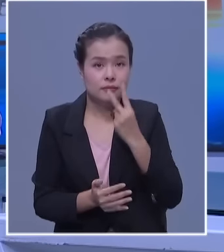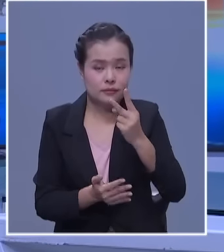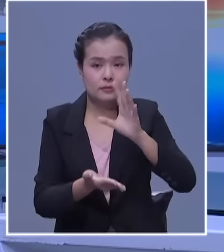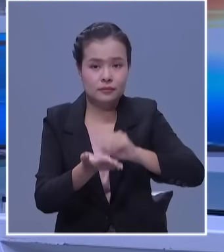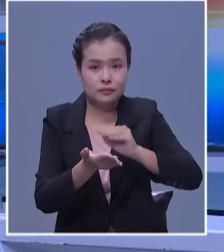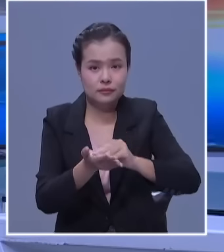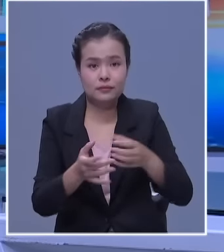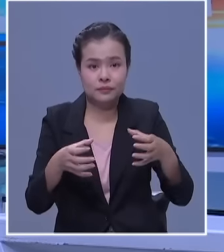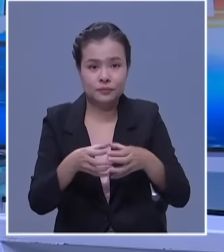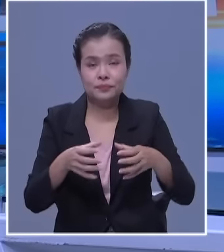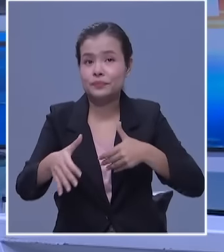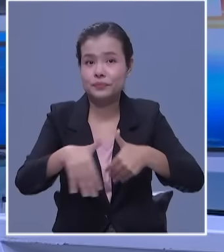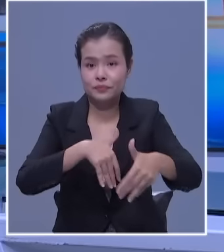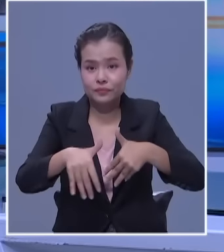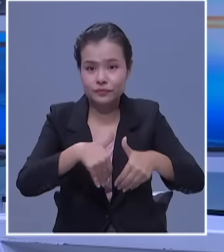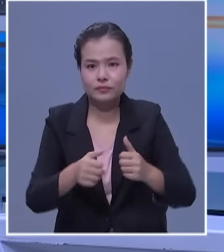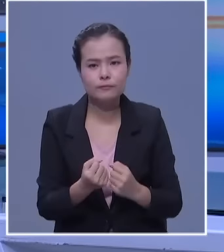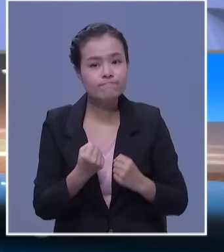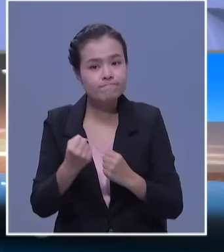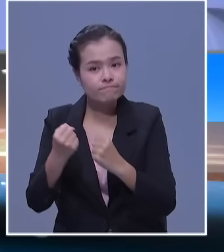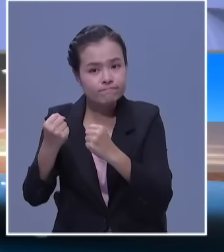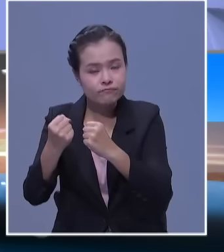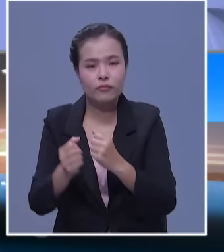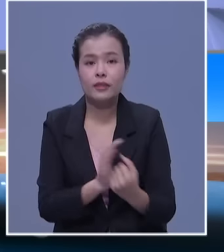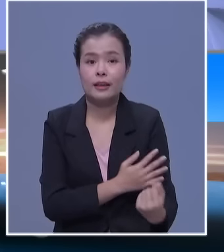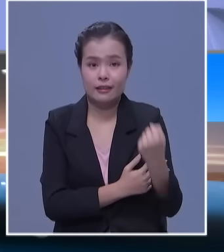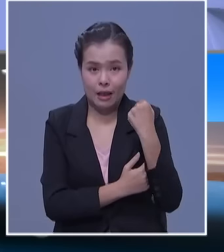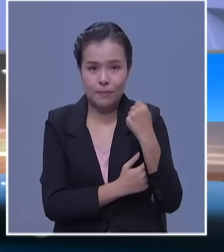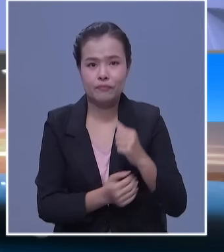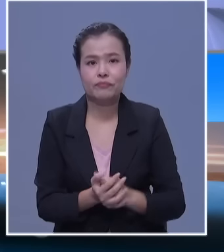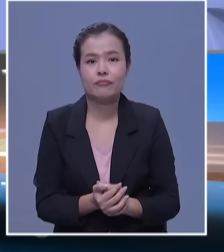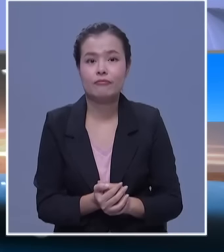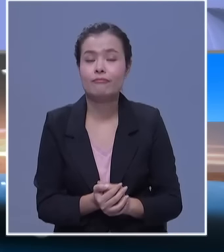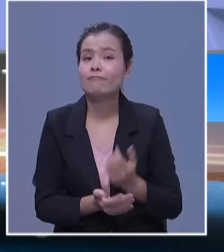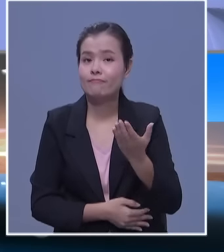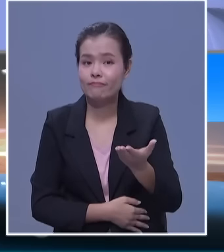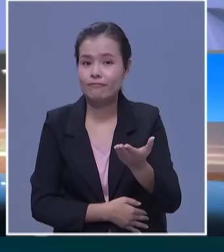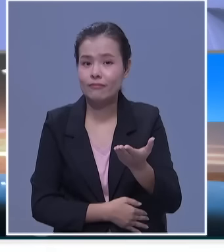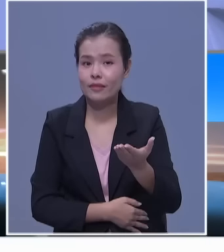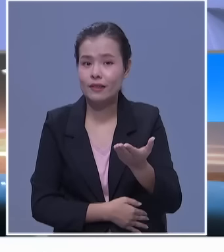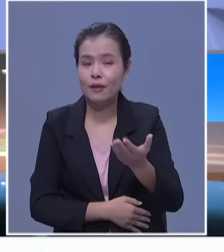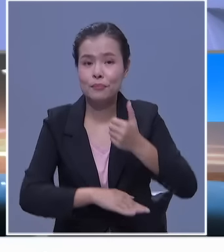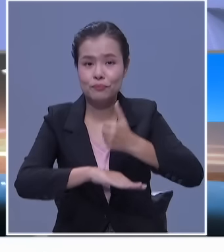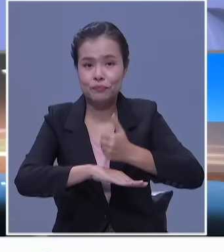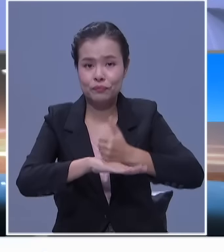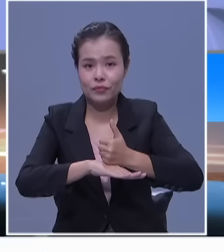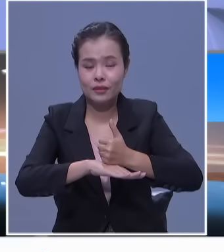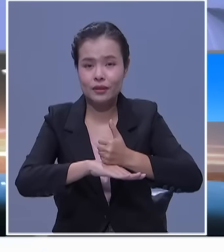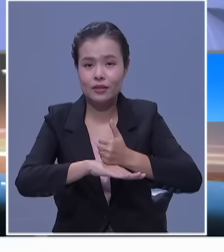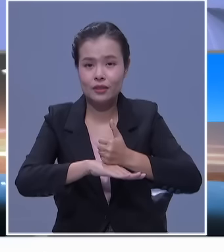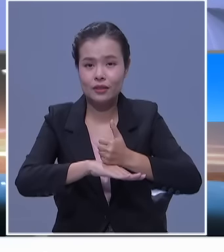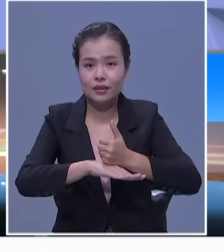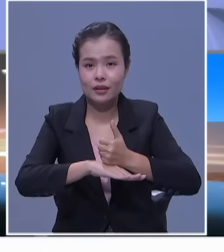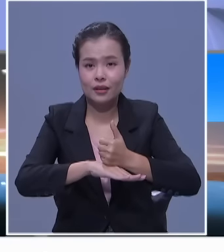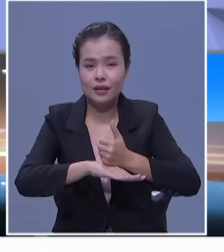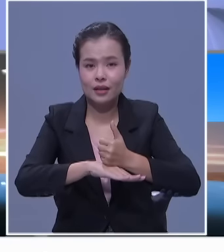เคลื่อนไหวที่พรรคประชาชนยังคงลุยเดินหน้าอย่างเข้มข้นค่ะคุณณัฐพงษ์เรืองปัญญาวุฒิหัวหน้าพรรคพลังประชาชนอขอภย